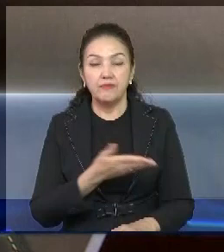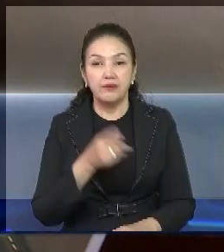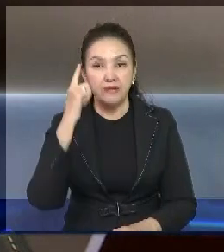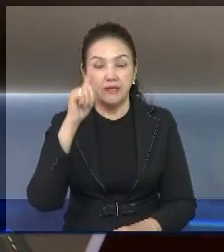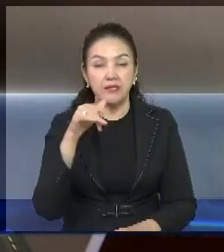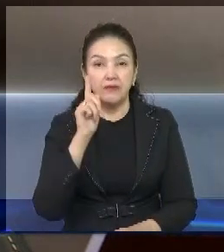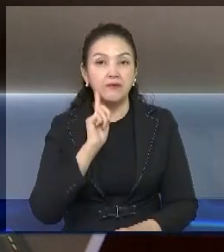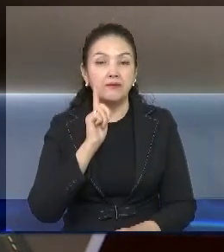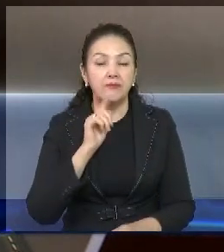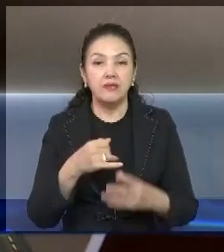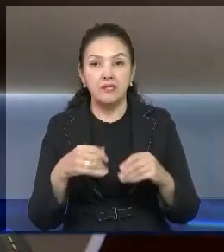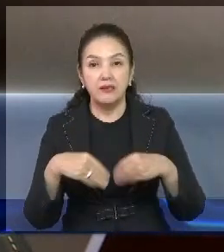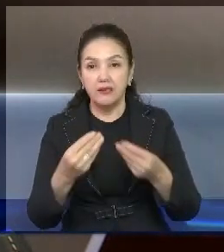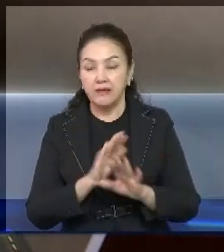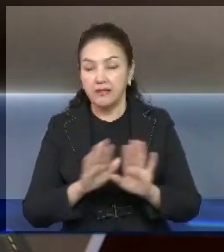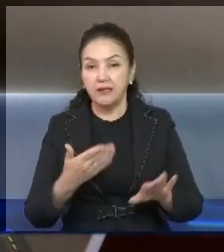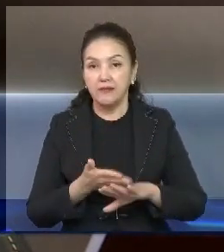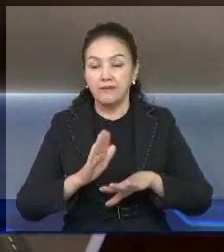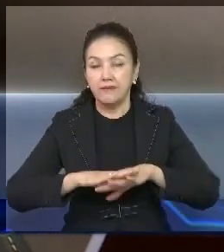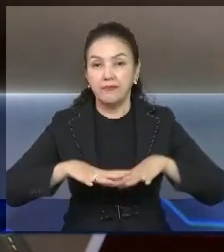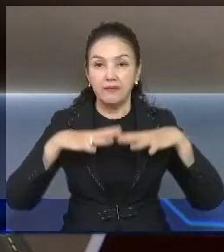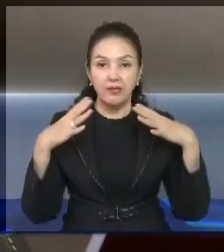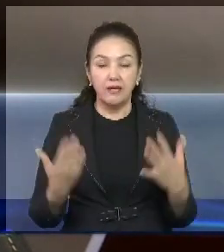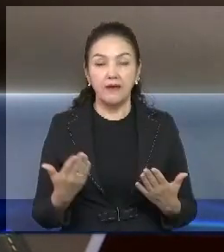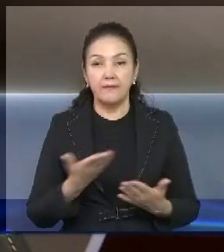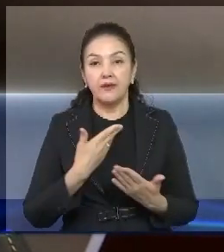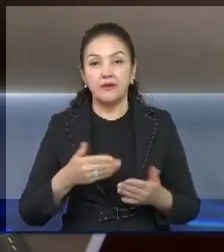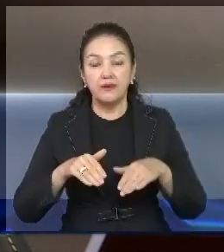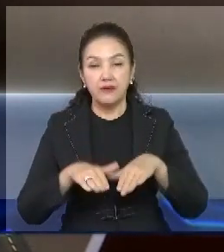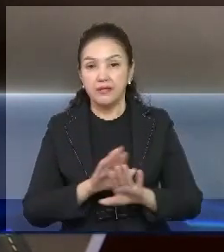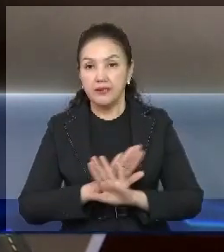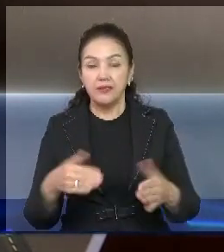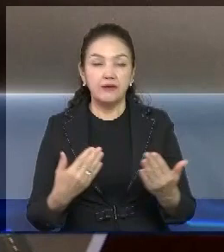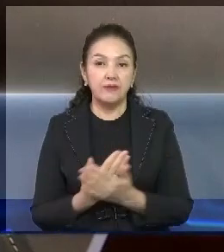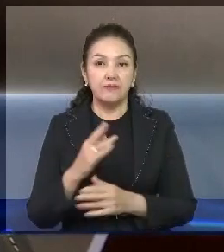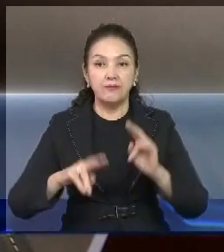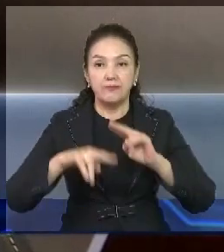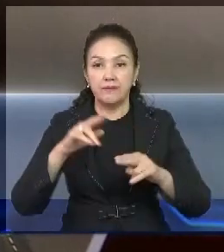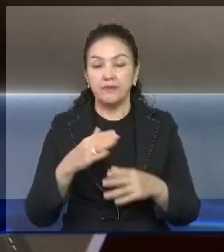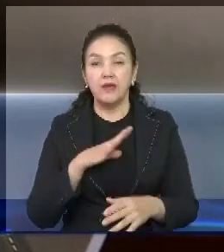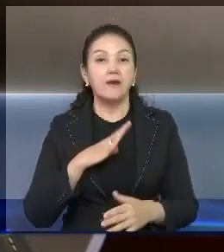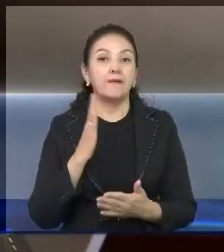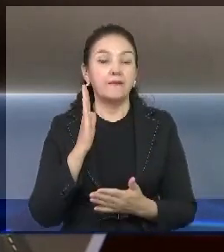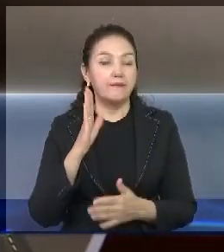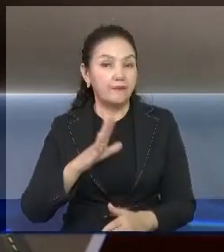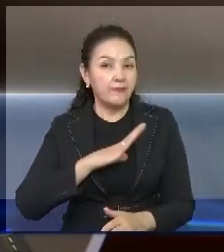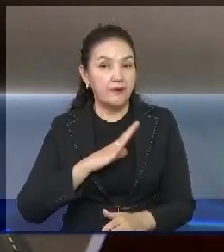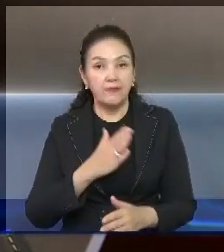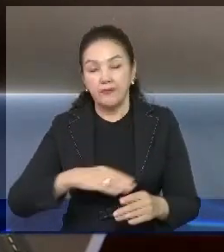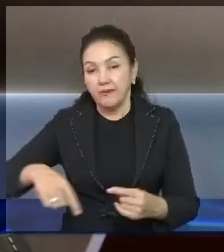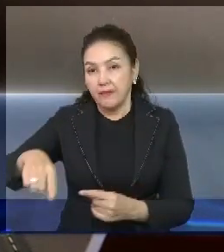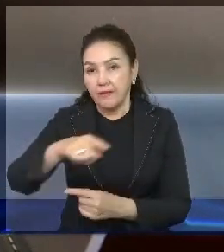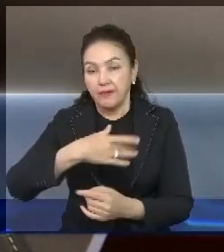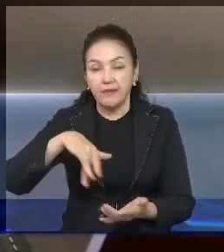что временное Земля не выдавалась потому что нагрузка большая Мы ещё не решили вопросы с новыми застройками которые образовались вокруг